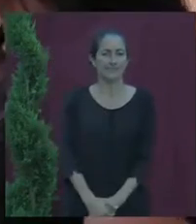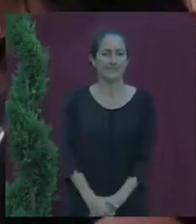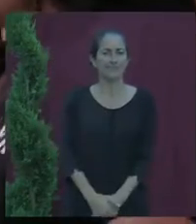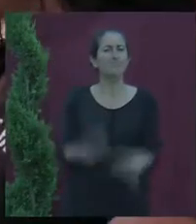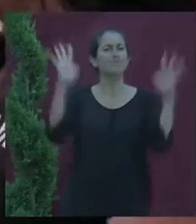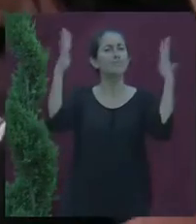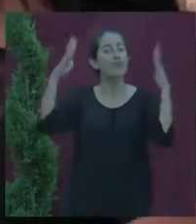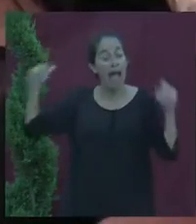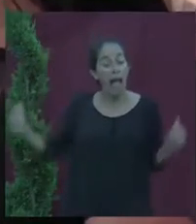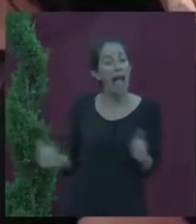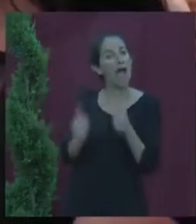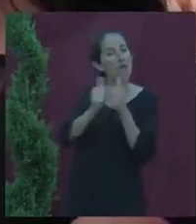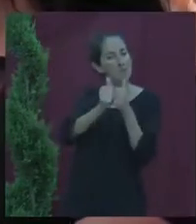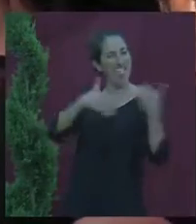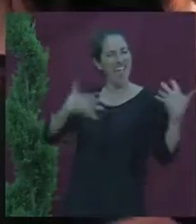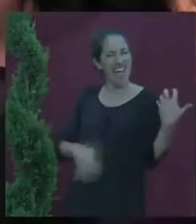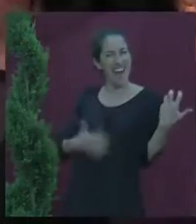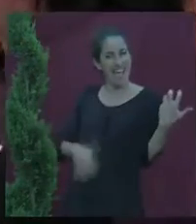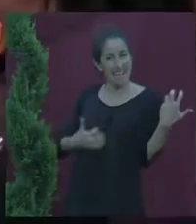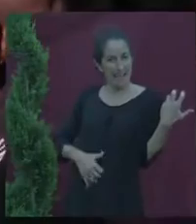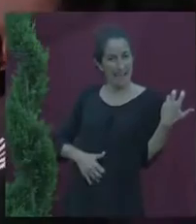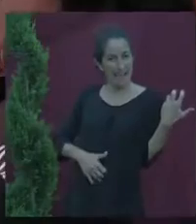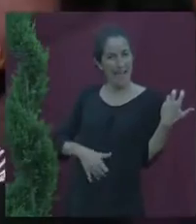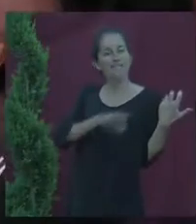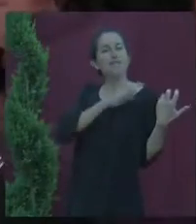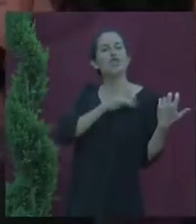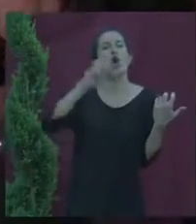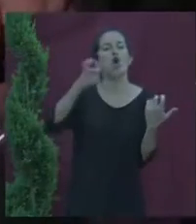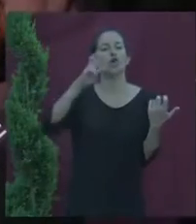I l'acompanya a la guitarra Toni Xuclà.